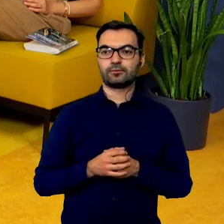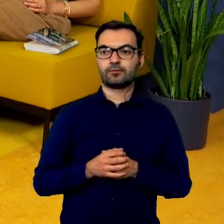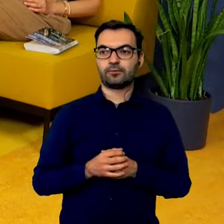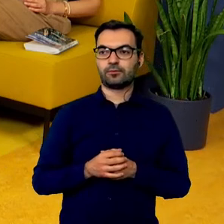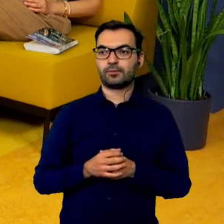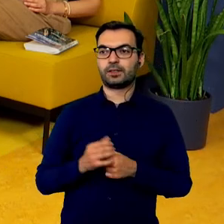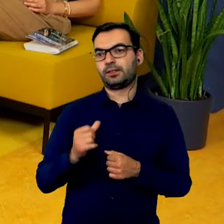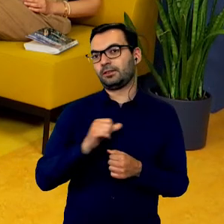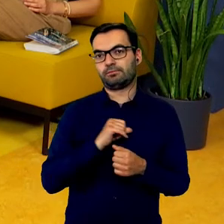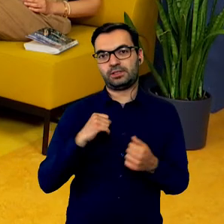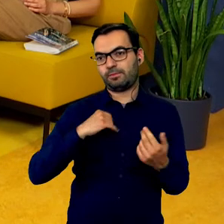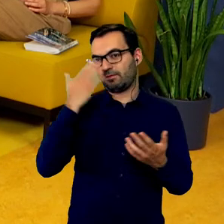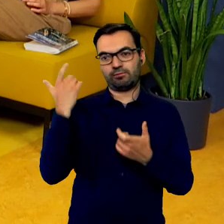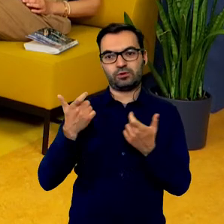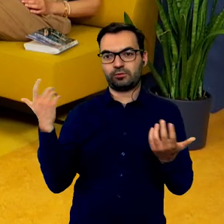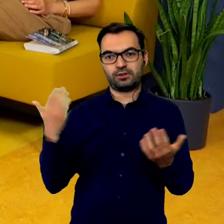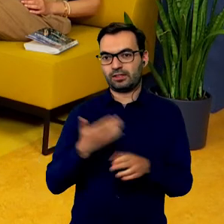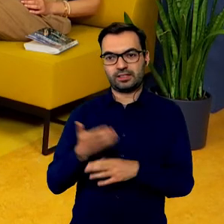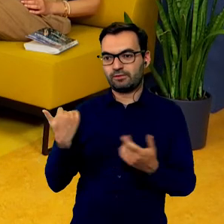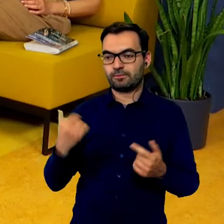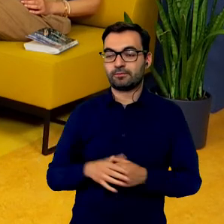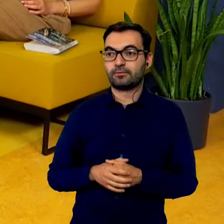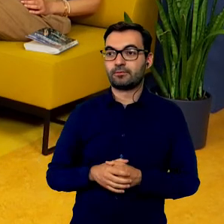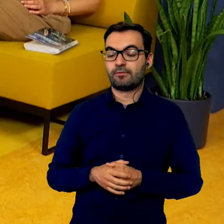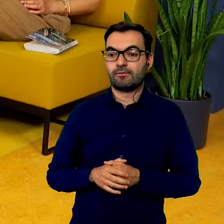Nie wiem. I sama nie wiem, co zrobię.